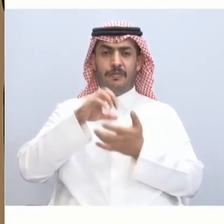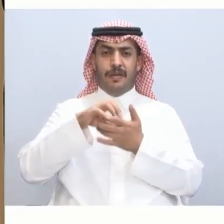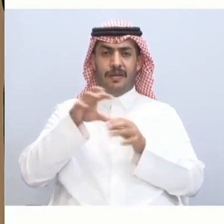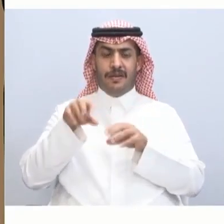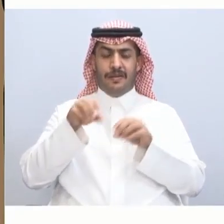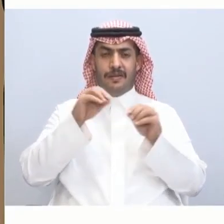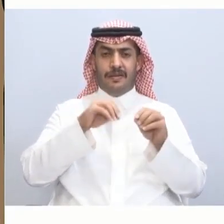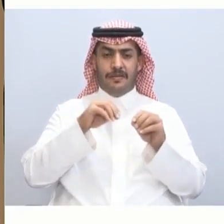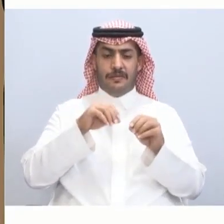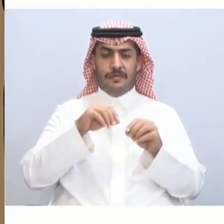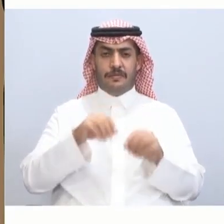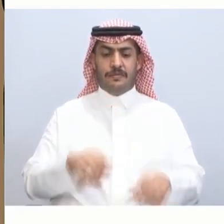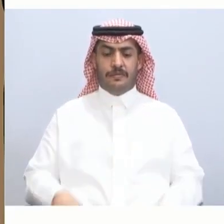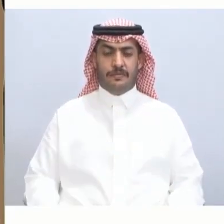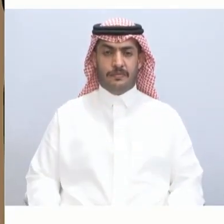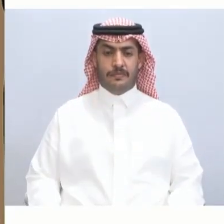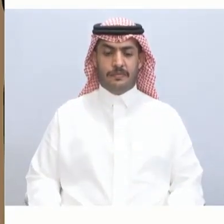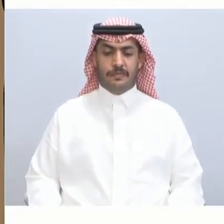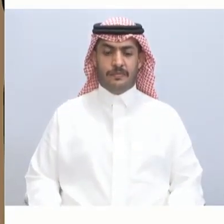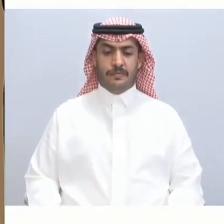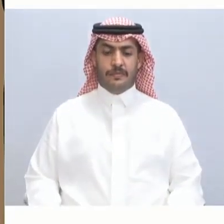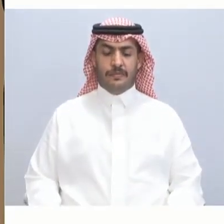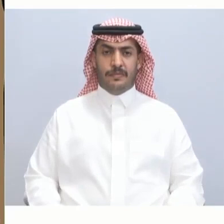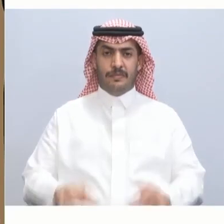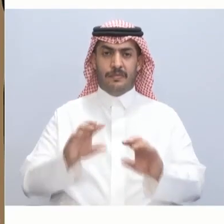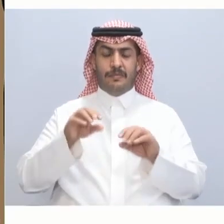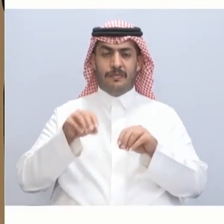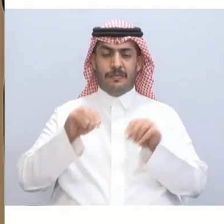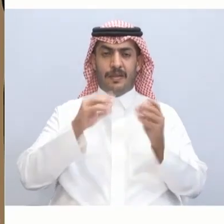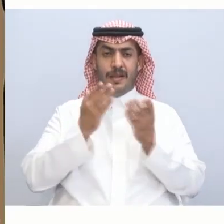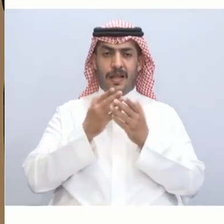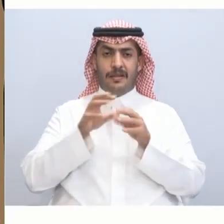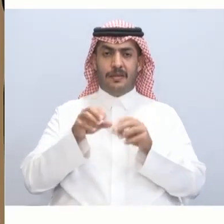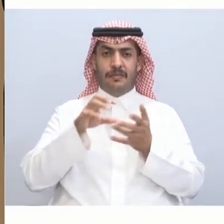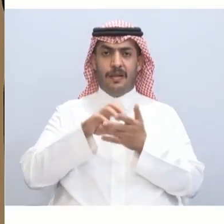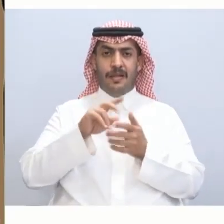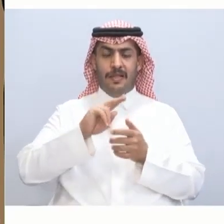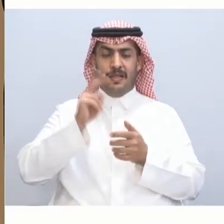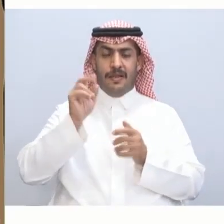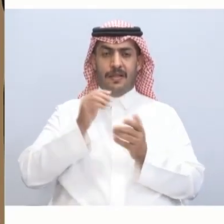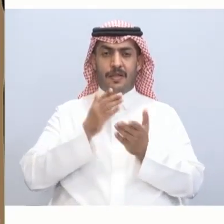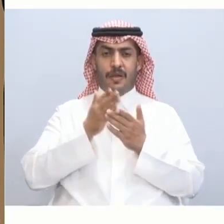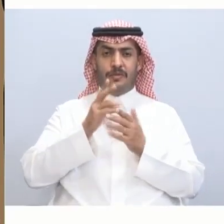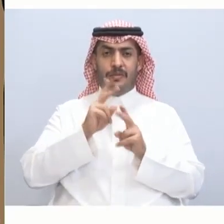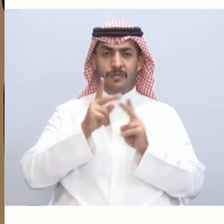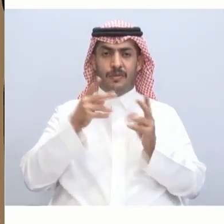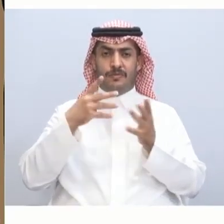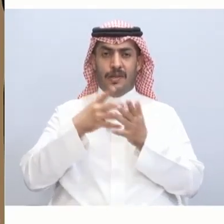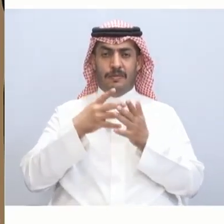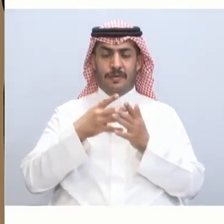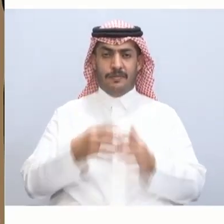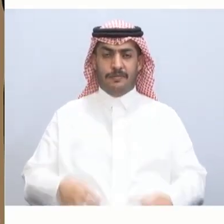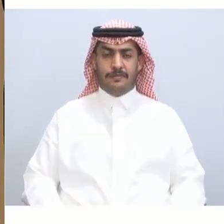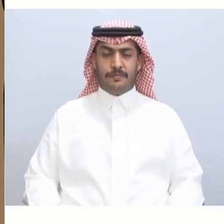التي يعيش بها الانسان مثل الانتقال للدراسه ببلد اخر للتخصص او الدراسه